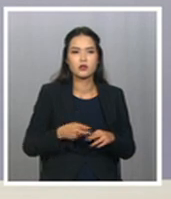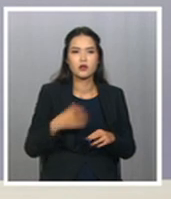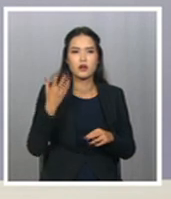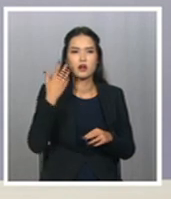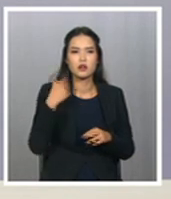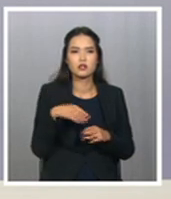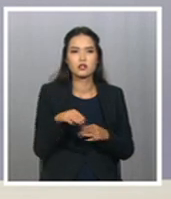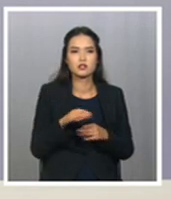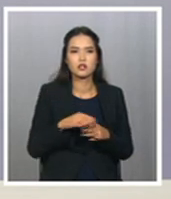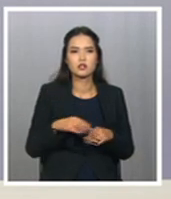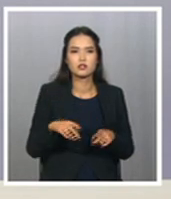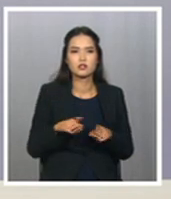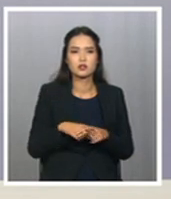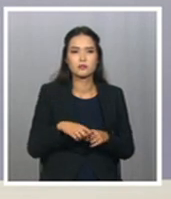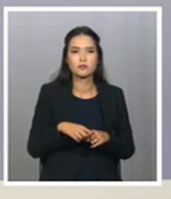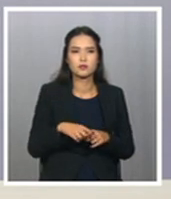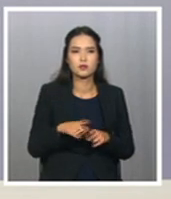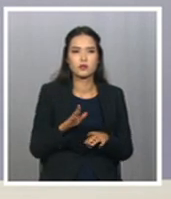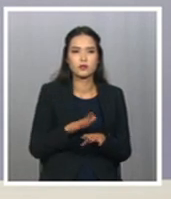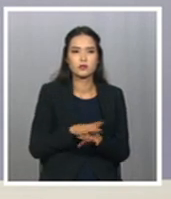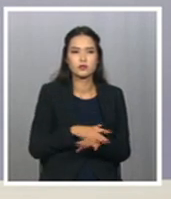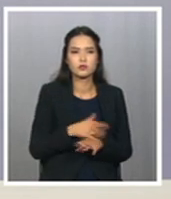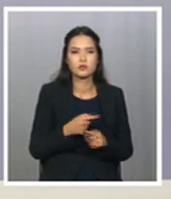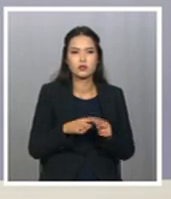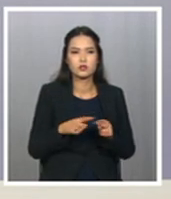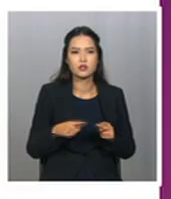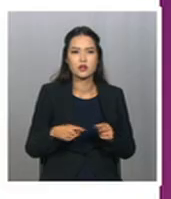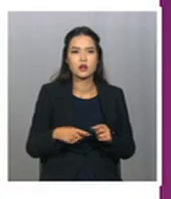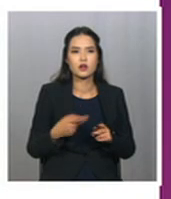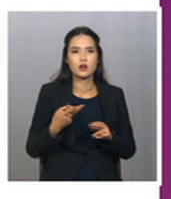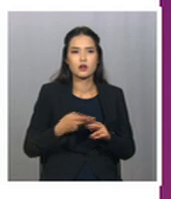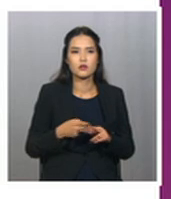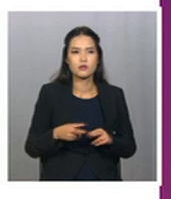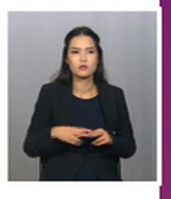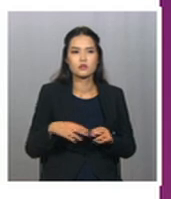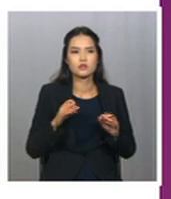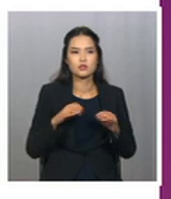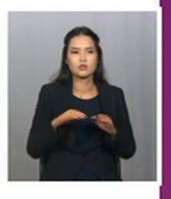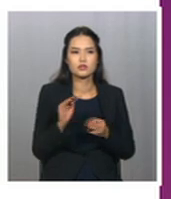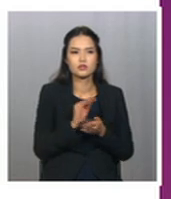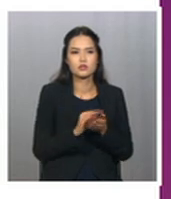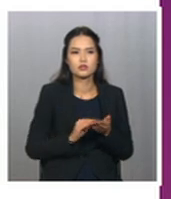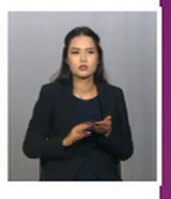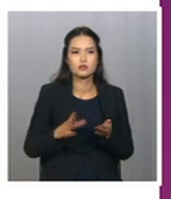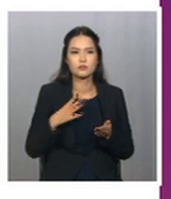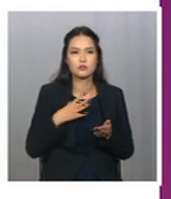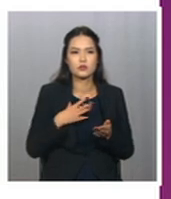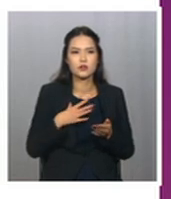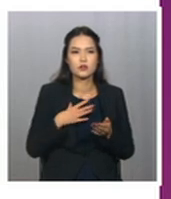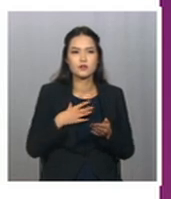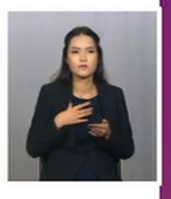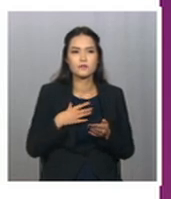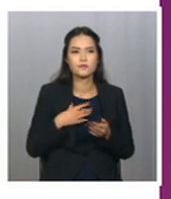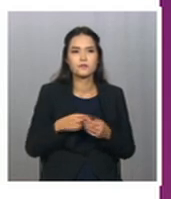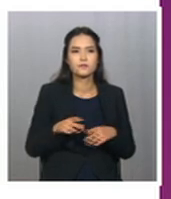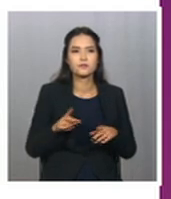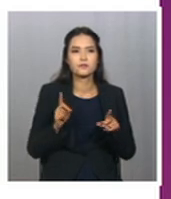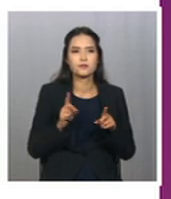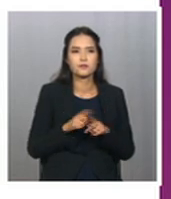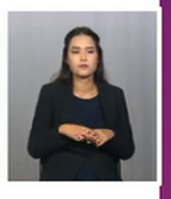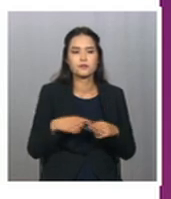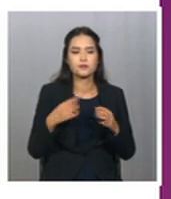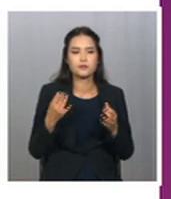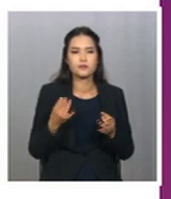деп үнемі сұрап жүргеннен осы шығарма туындаған екен. Енді мына бір қызықты ақпаратқа